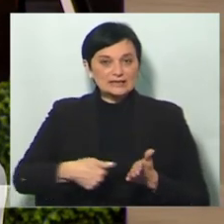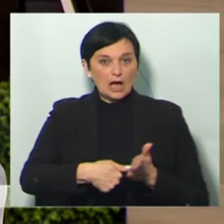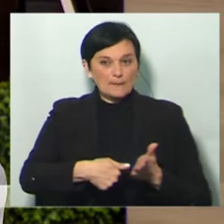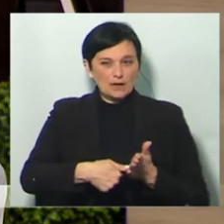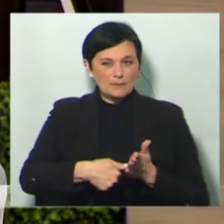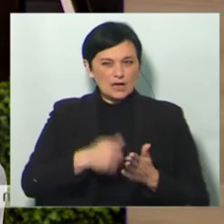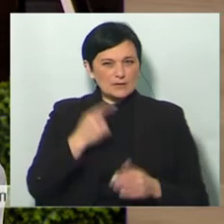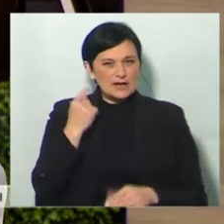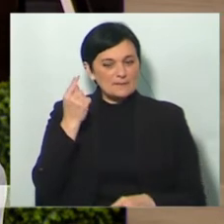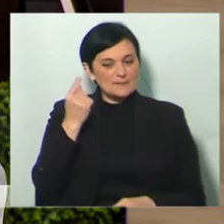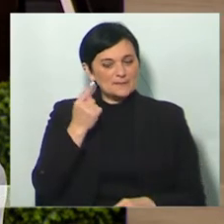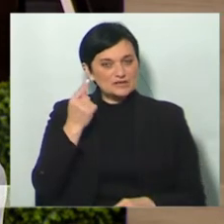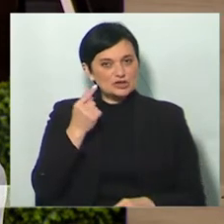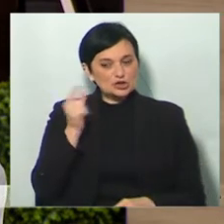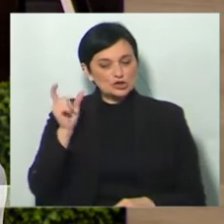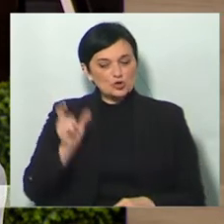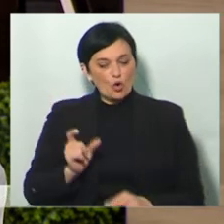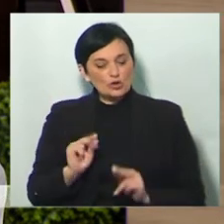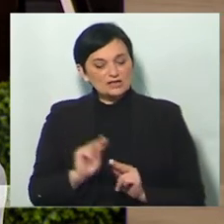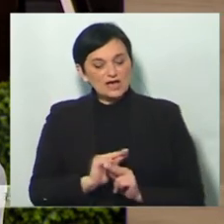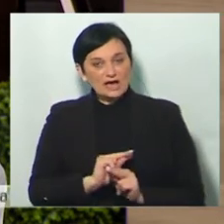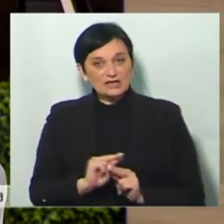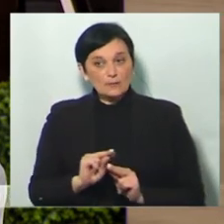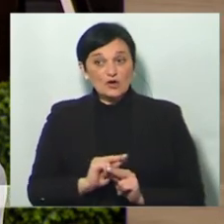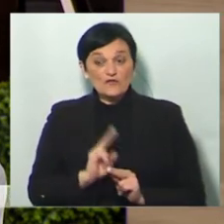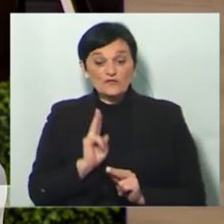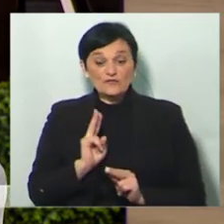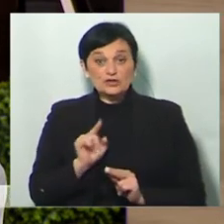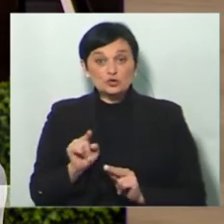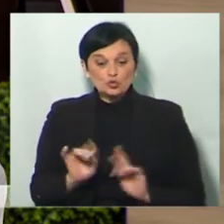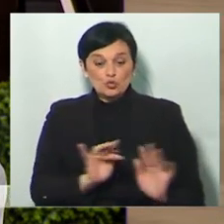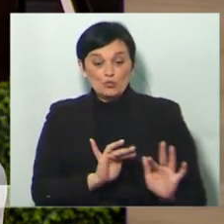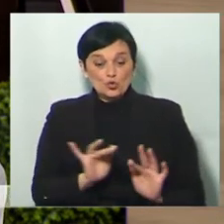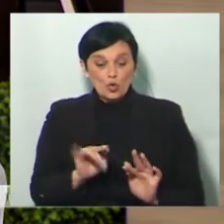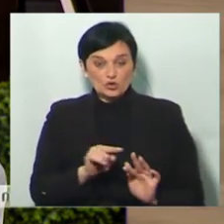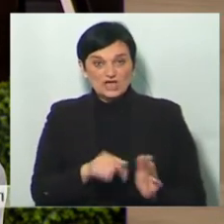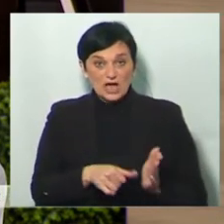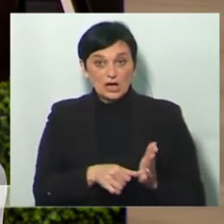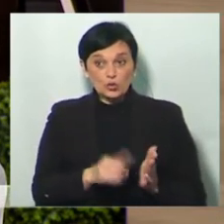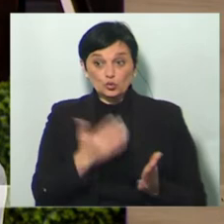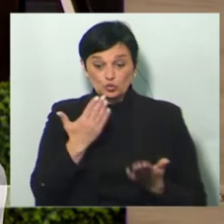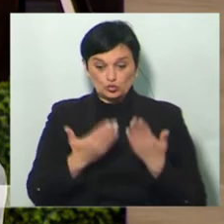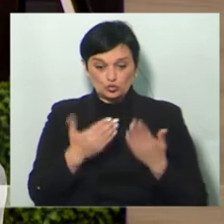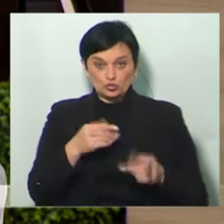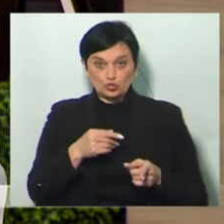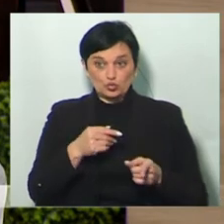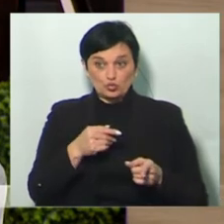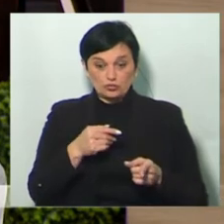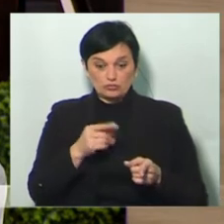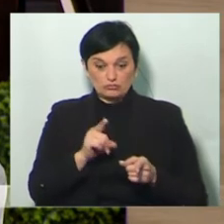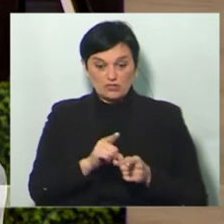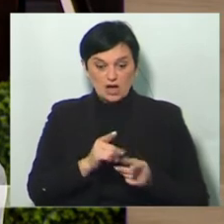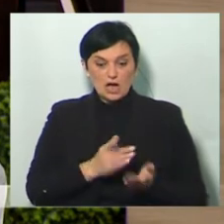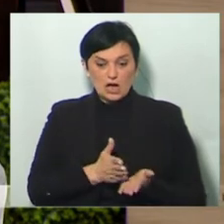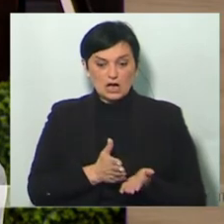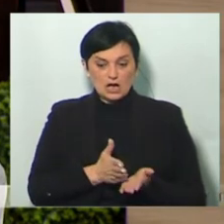ვთქვათ, ფსიქოთერაპევტთან, იმასთან, ვინც ამ პროცესში წავა. მაგრამ თუ მოხდა ამის გასვლა ისე,